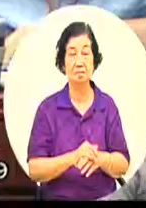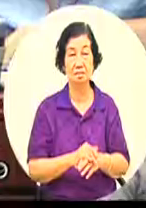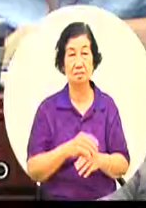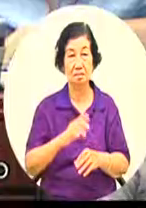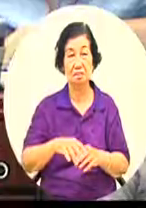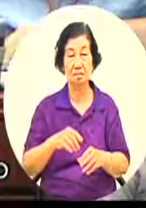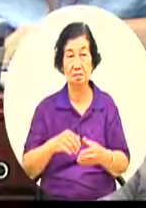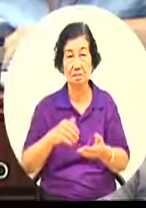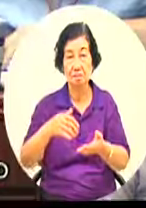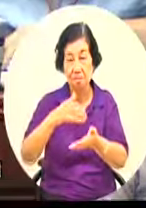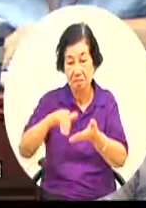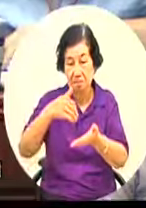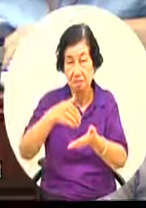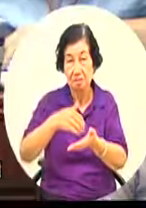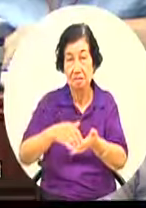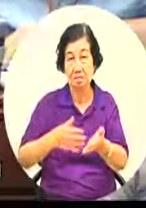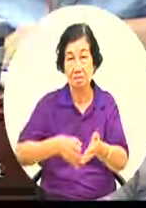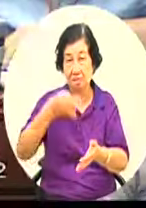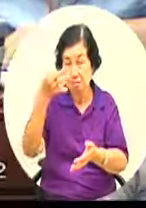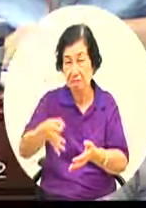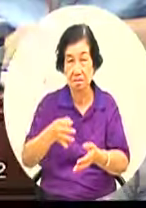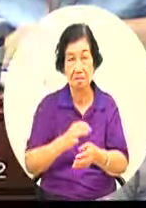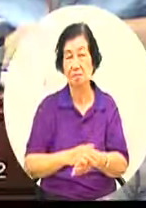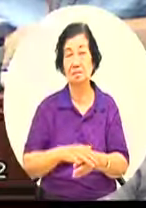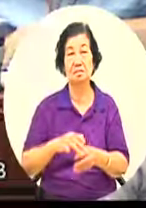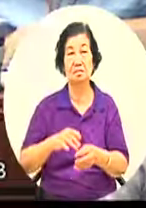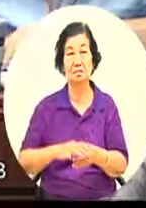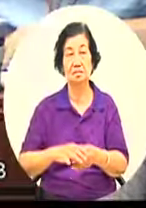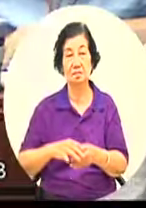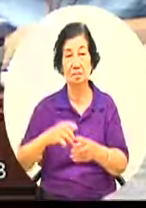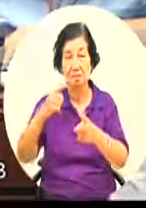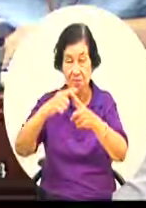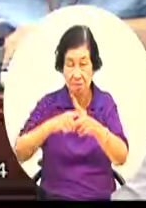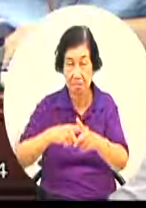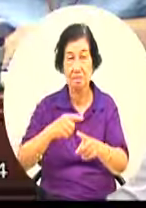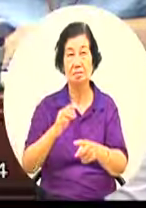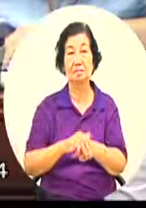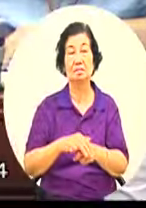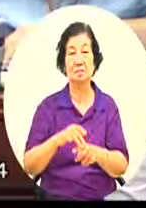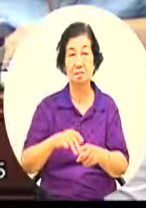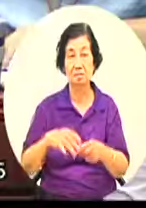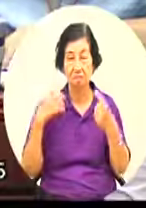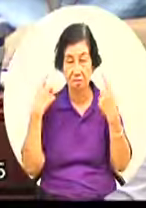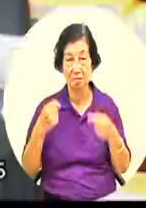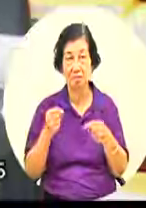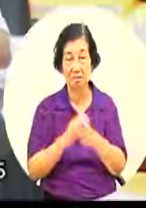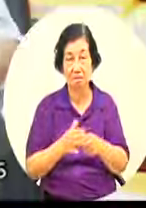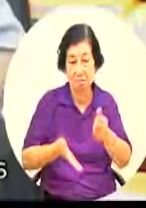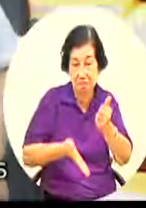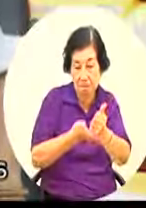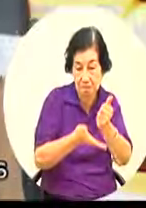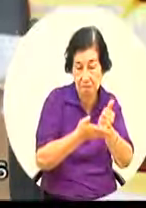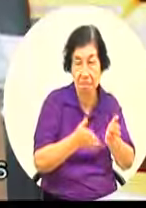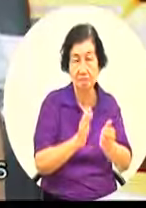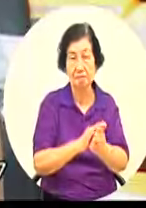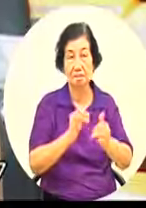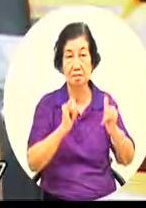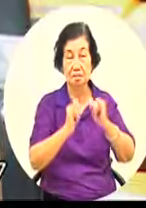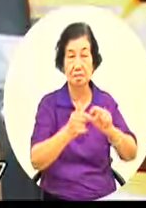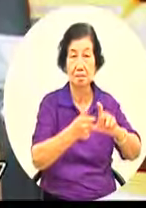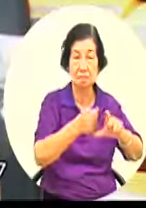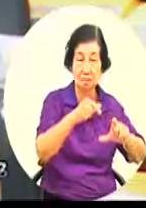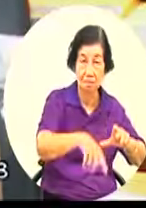的，等于说我们是用这样子的方式，我们原则上是鼓励社区来参加。 他们知道说，你可以大可说民意代表